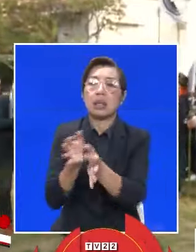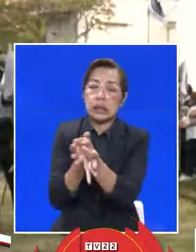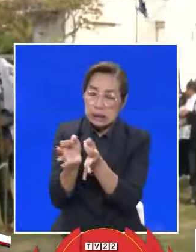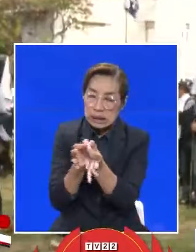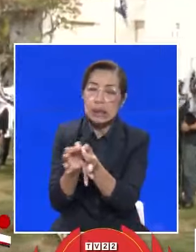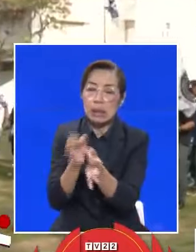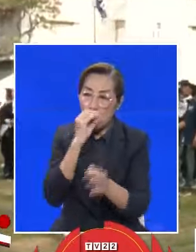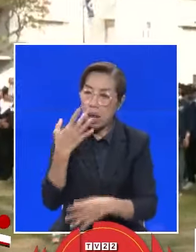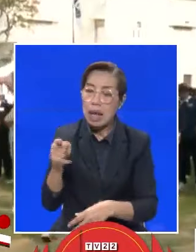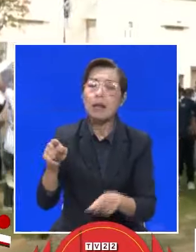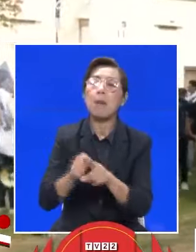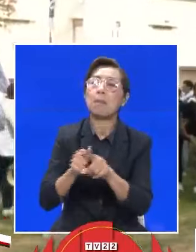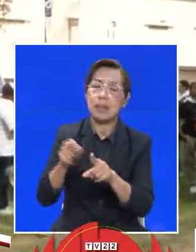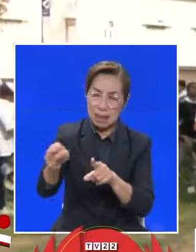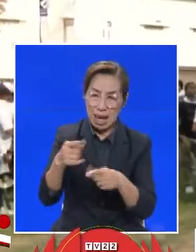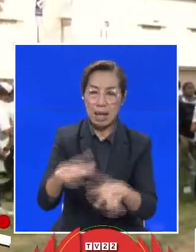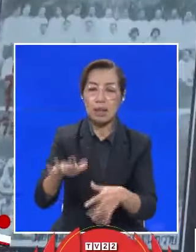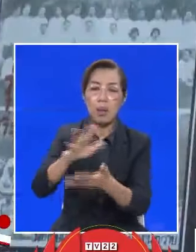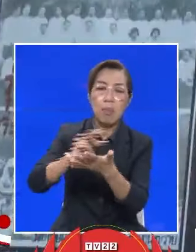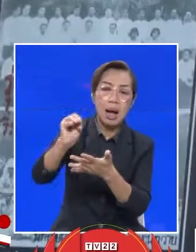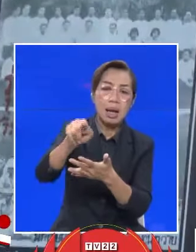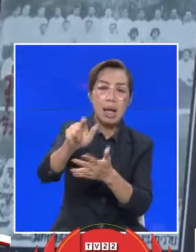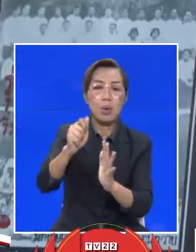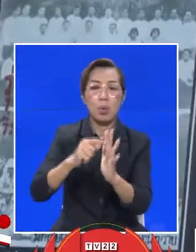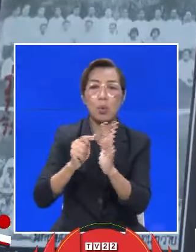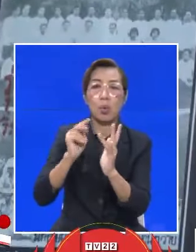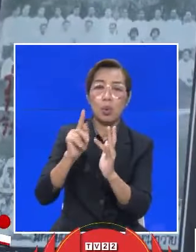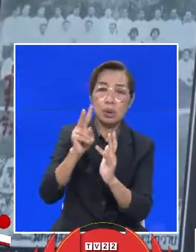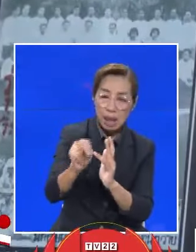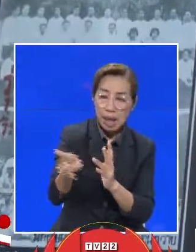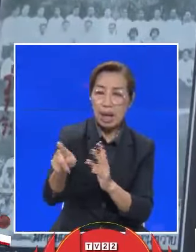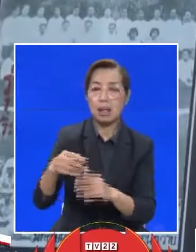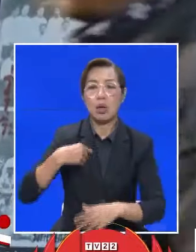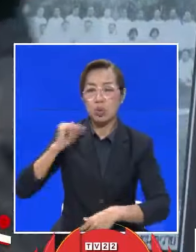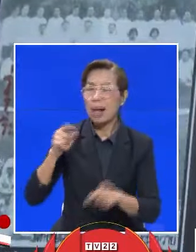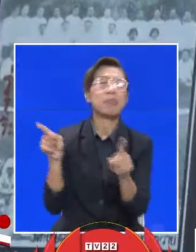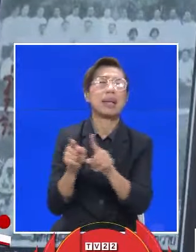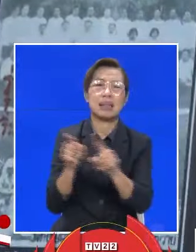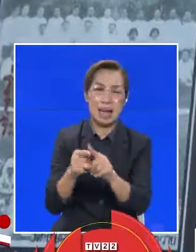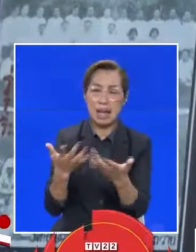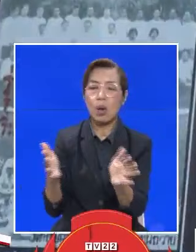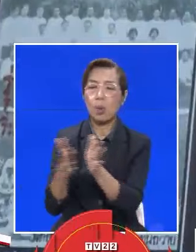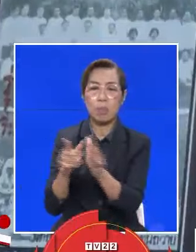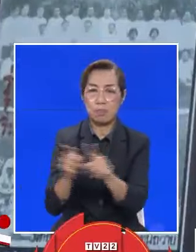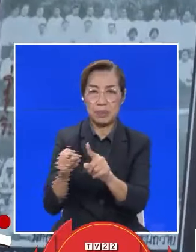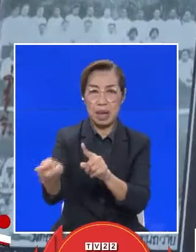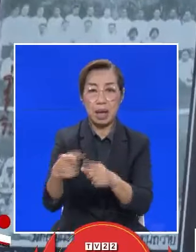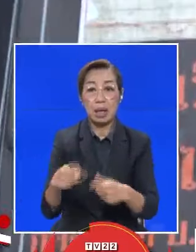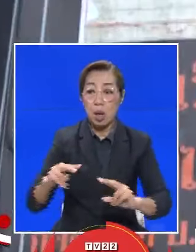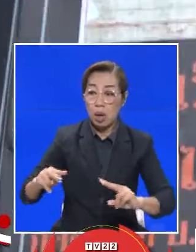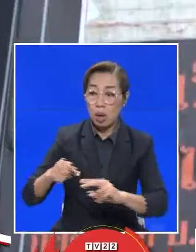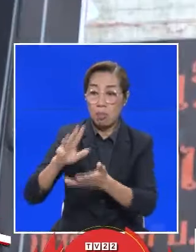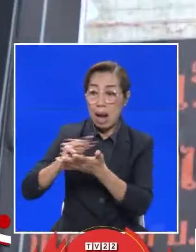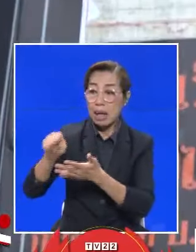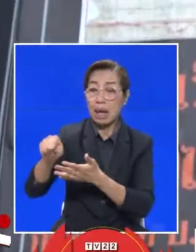กันเพียงแต่ไม่ใช่แค่อุเทนถวายที่มายื่นหนังสือก็มีมหาลัยอื่นที่มีปัญหามายื่นหนังสือเหมือนกันฮะแล้วก็ไม่ใช่แค่อว.กระทรวงเดียวด้ว